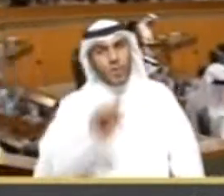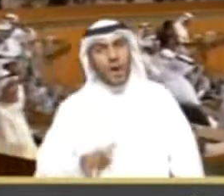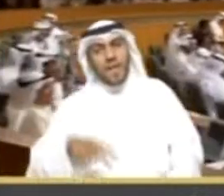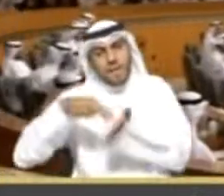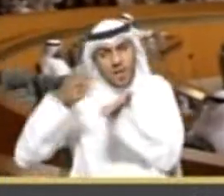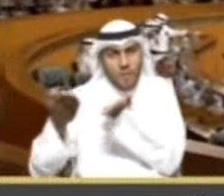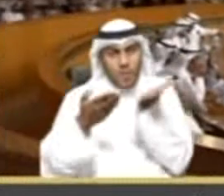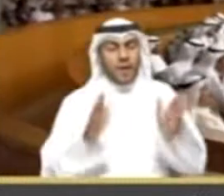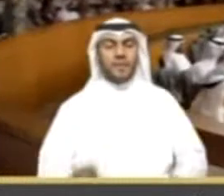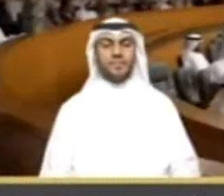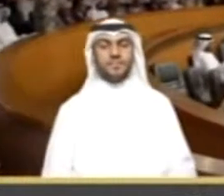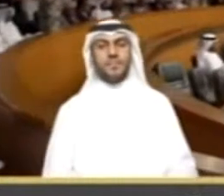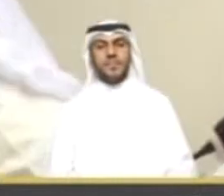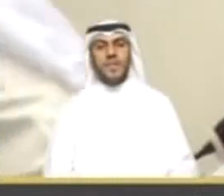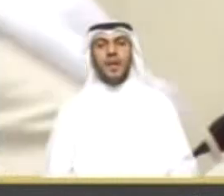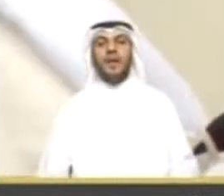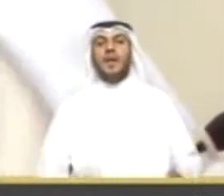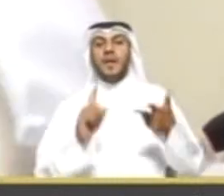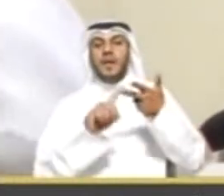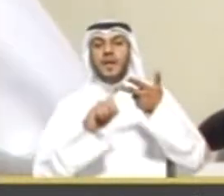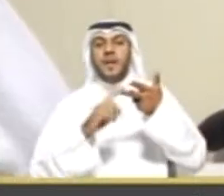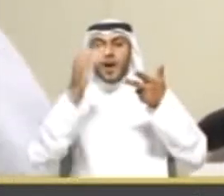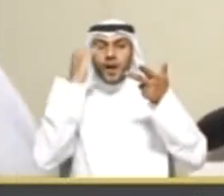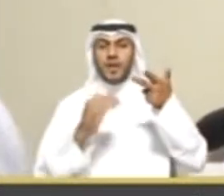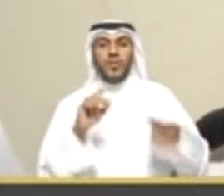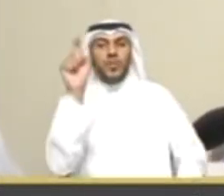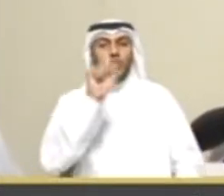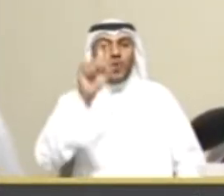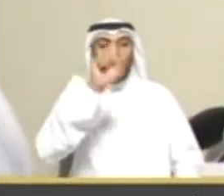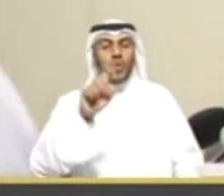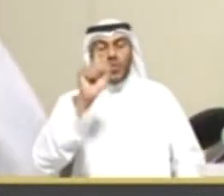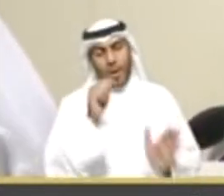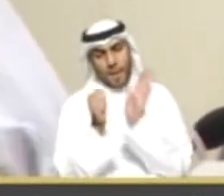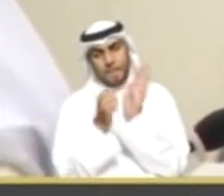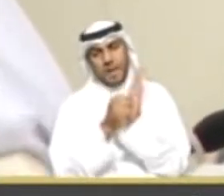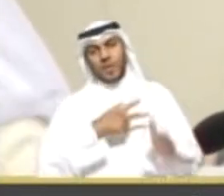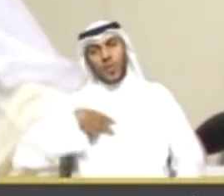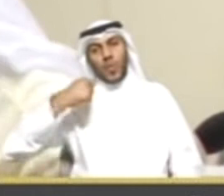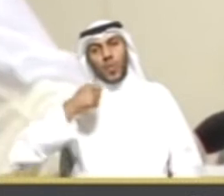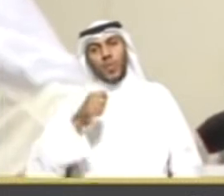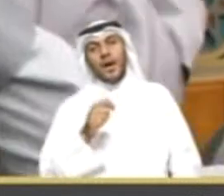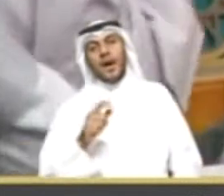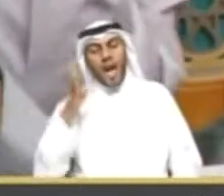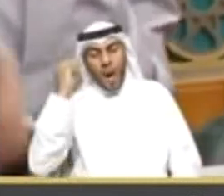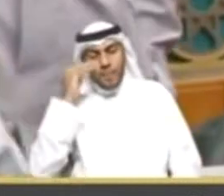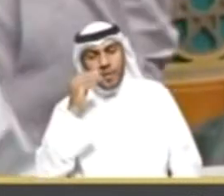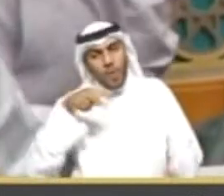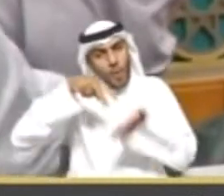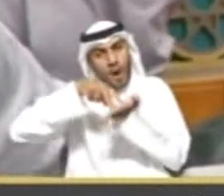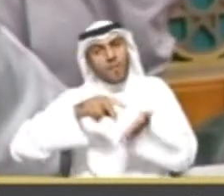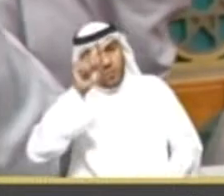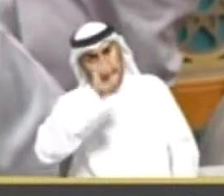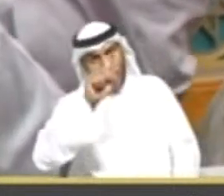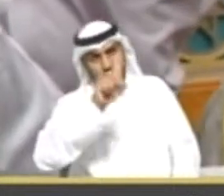الجلسة مناقشة الاستجواب الموجه لوزير الدولة لشؤون الإسكان ووزير الدولة لشؤون الخدمات ياسر أبل.